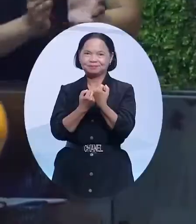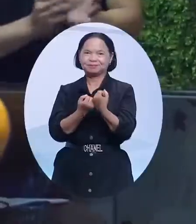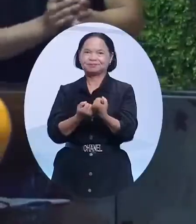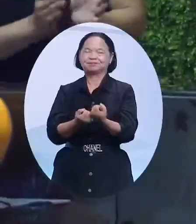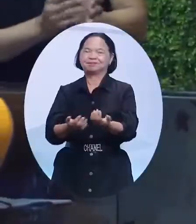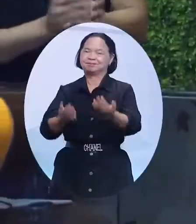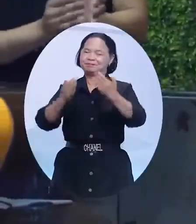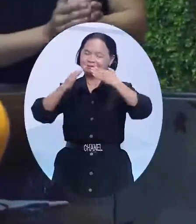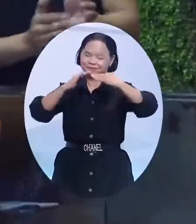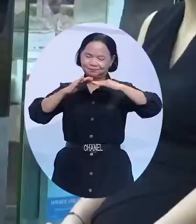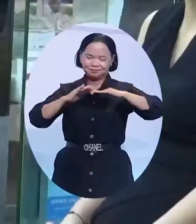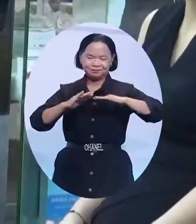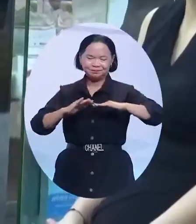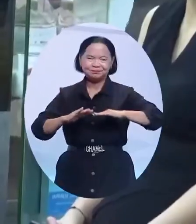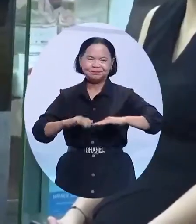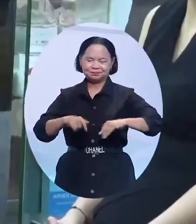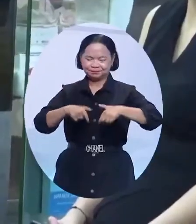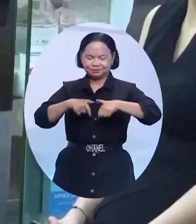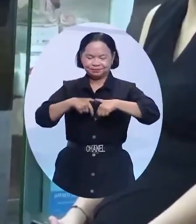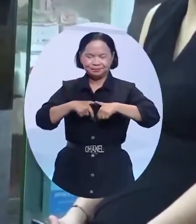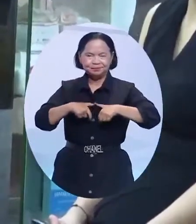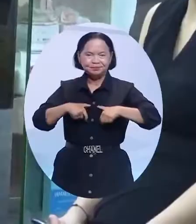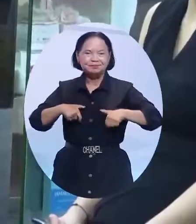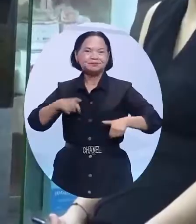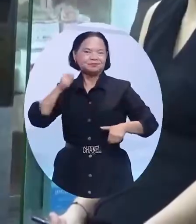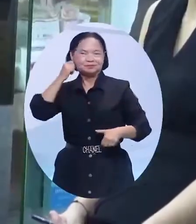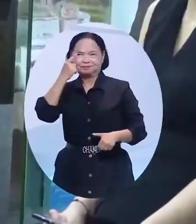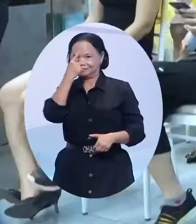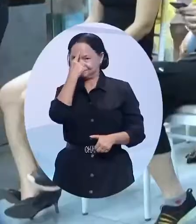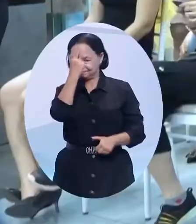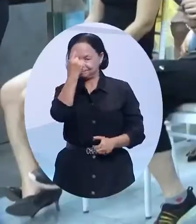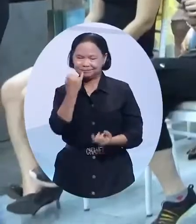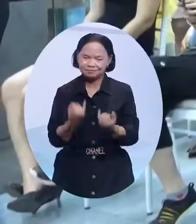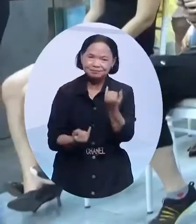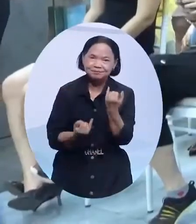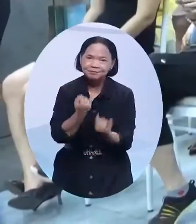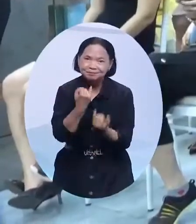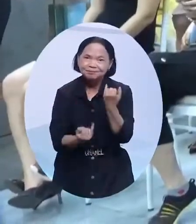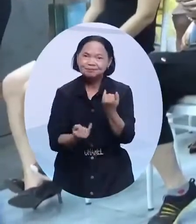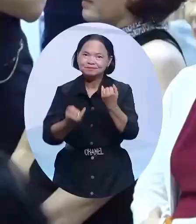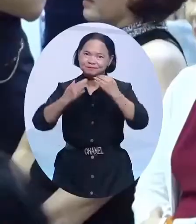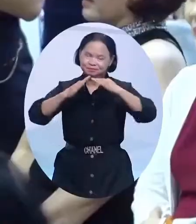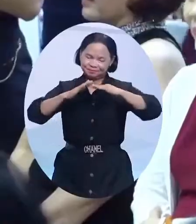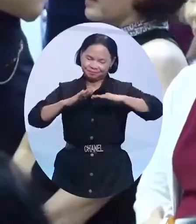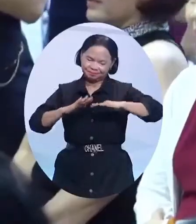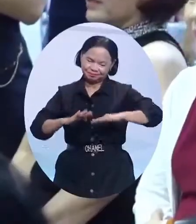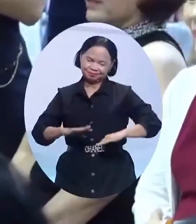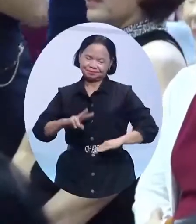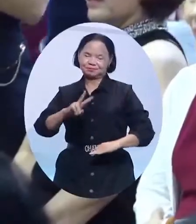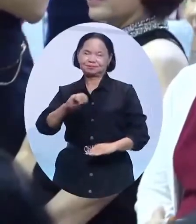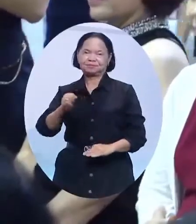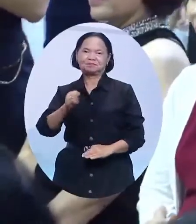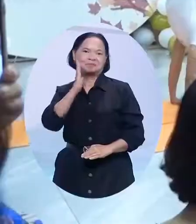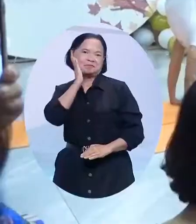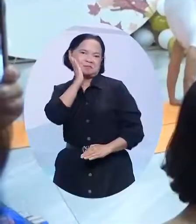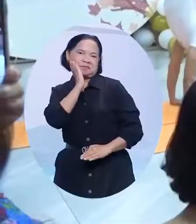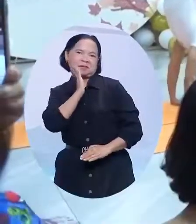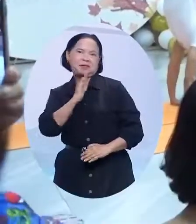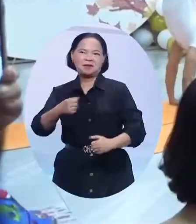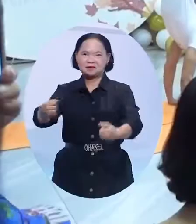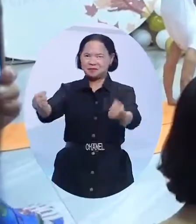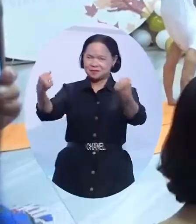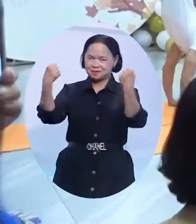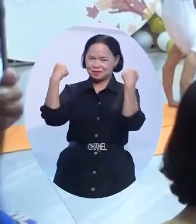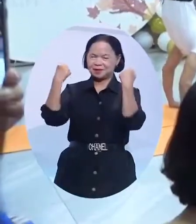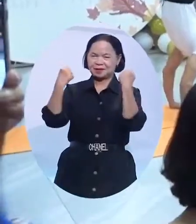đến tất cả quý hội viên, đặc biệt là phái nữ đã luôn tin tưởng chọn Viva Yoga and Fitness là nơi đồng hành cho sắc đẹp và sức khỏe. Với